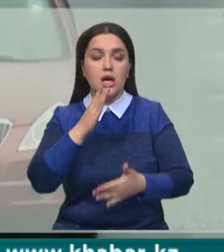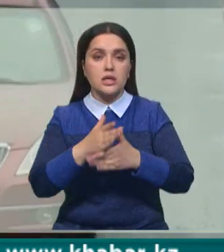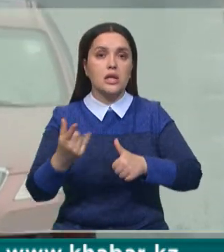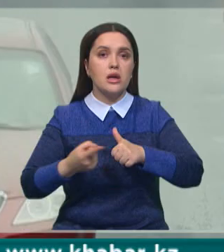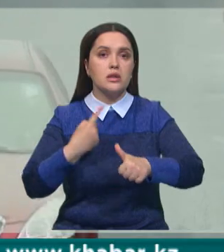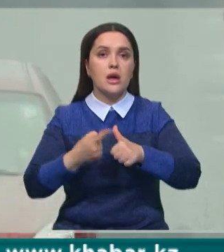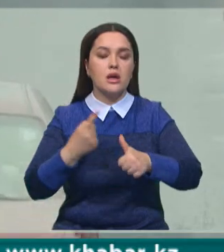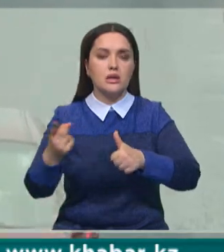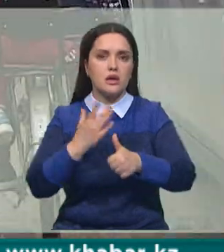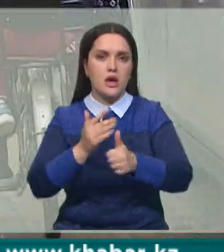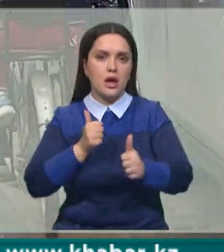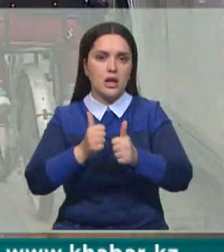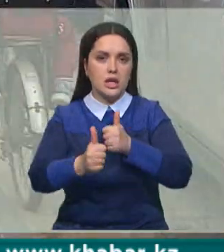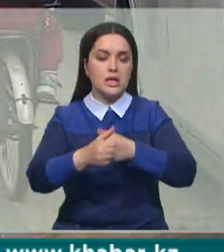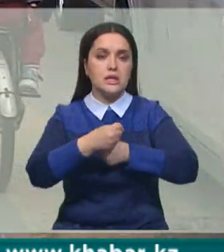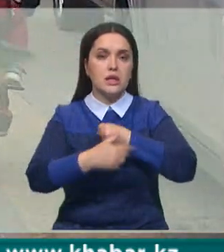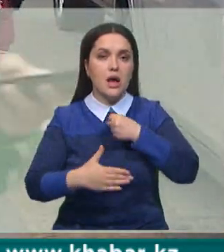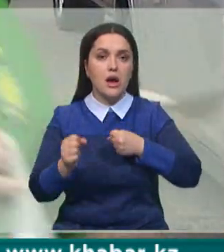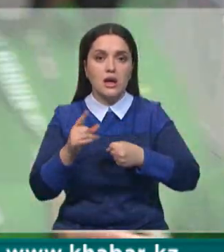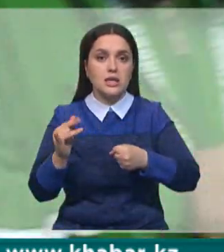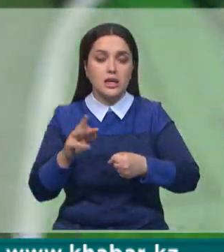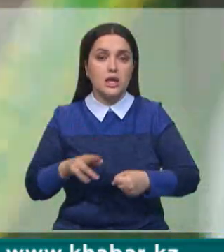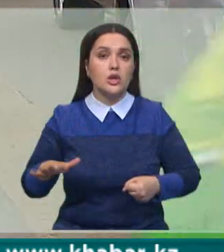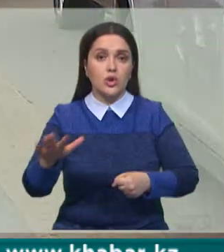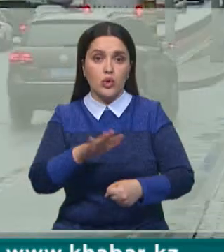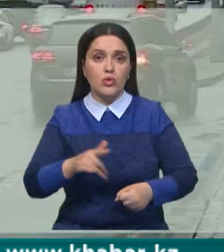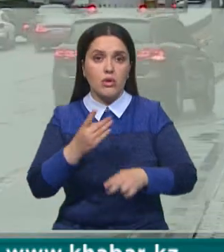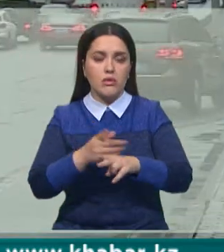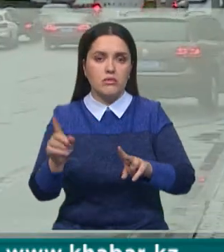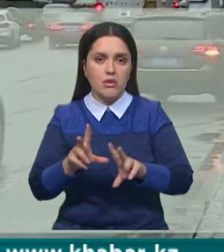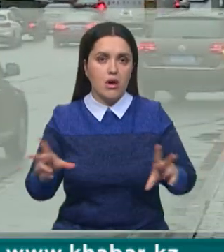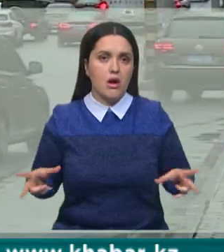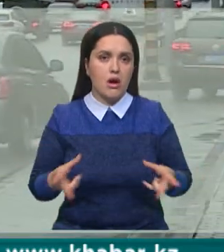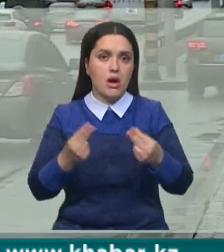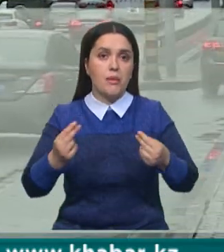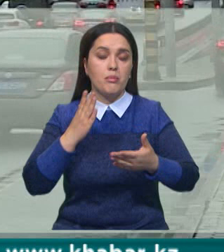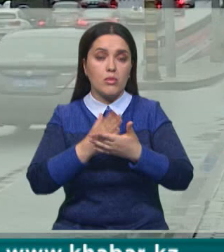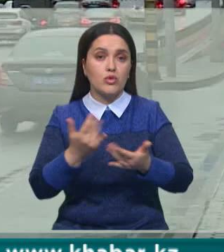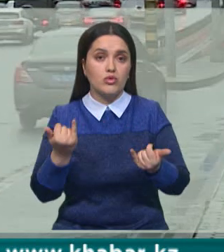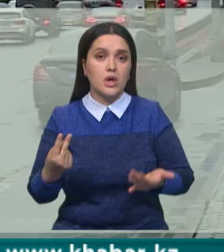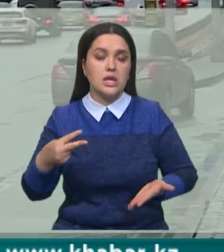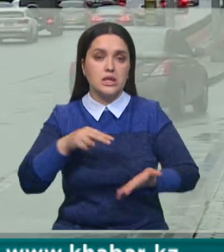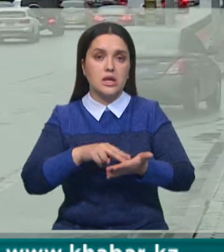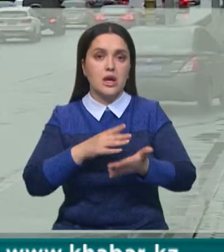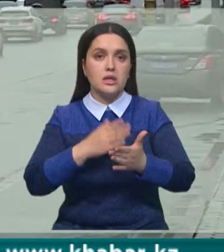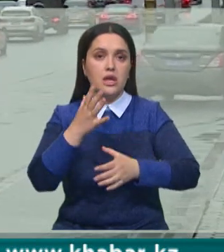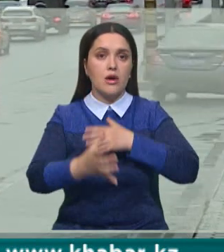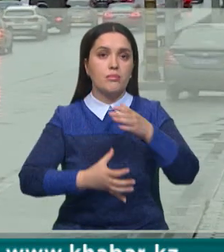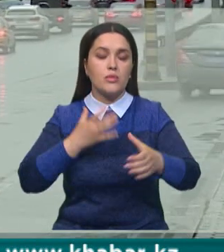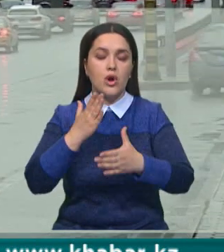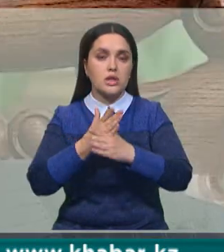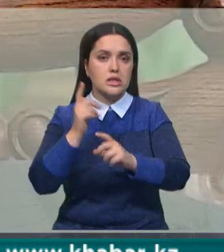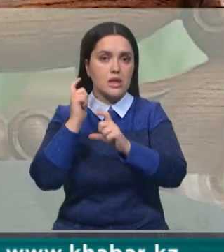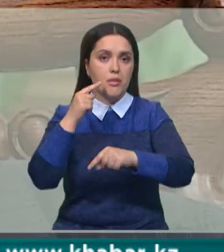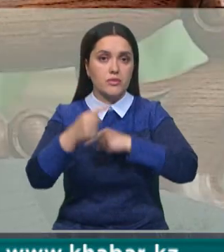называют лидером в Центрально-Азиатском регионе. Республика умело выбралась из сухопутной ловушки и уже стала международным транспортным